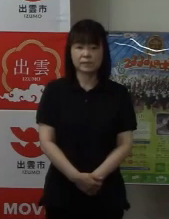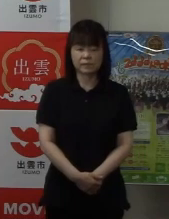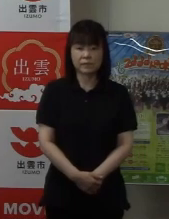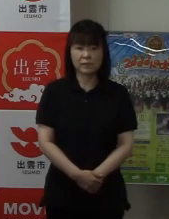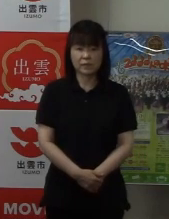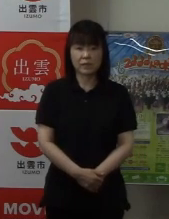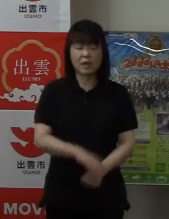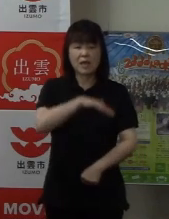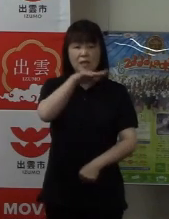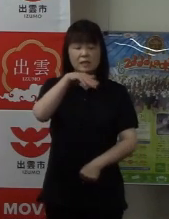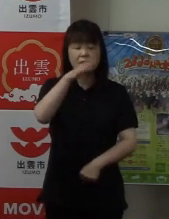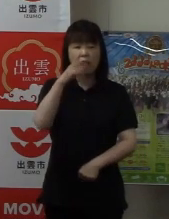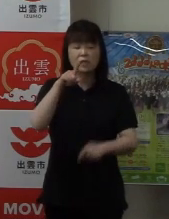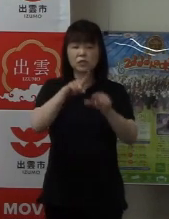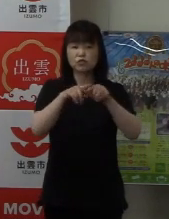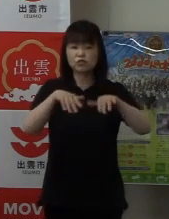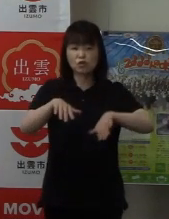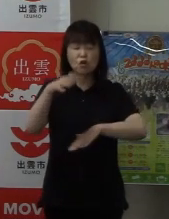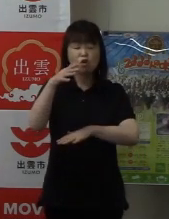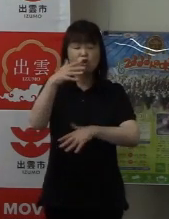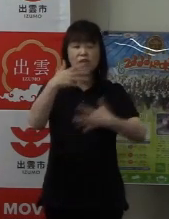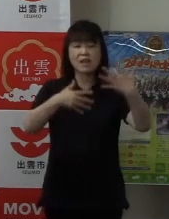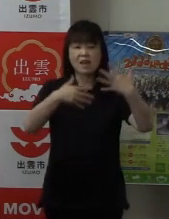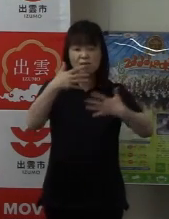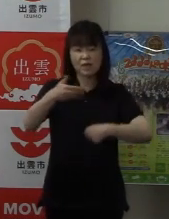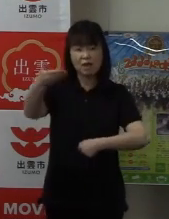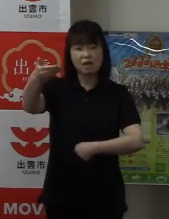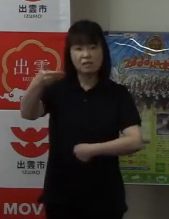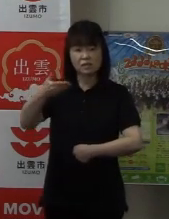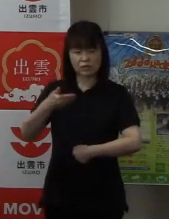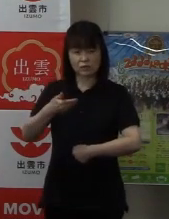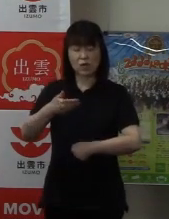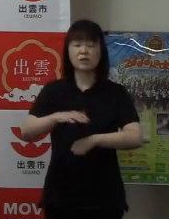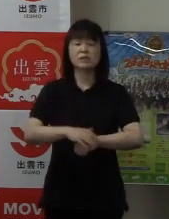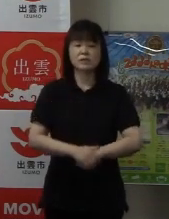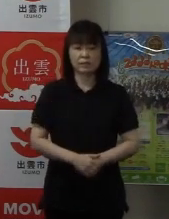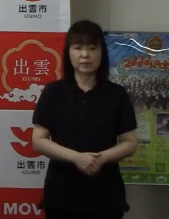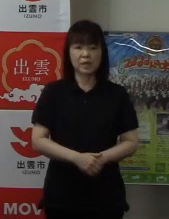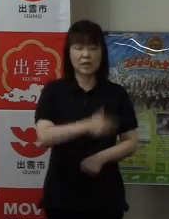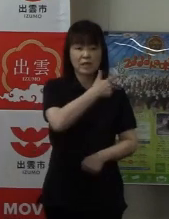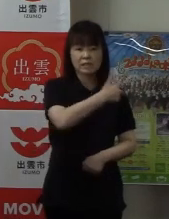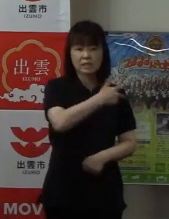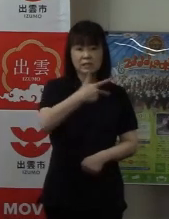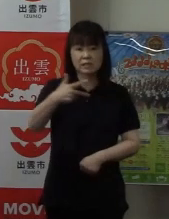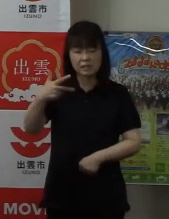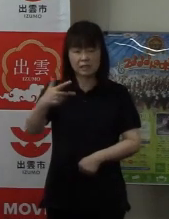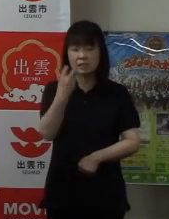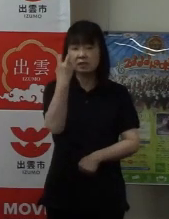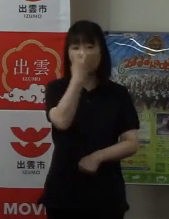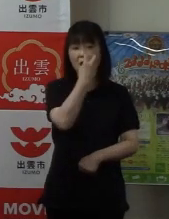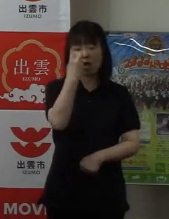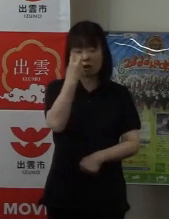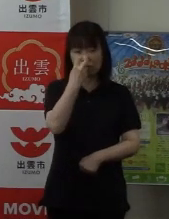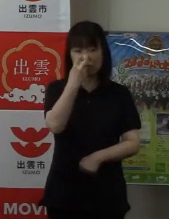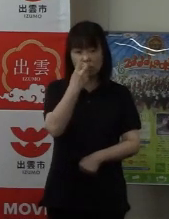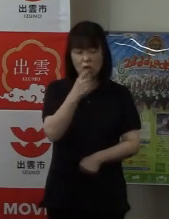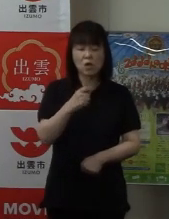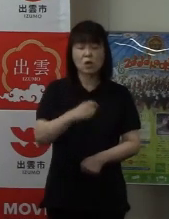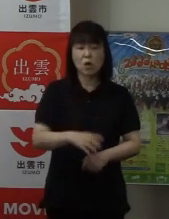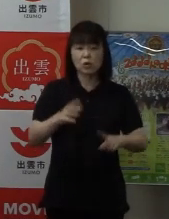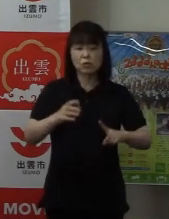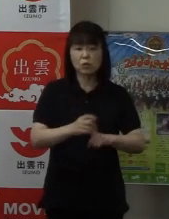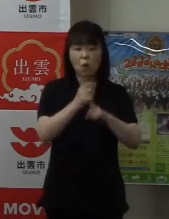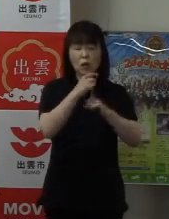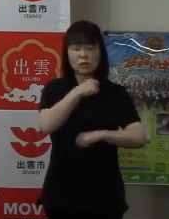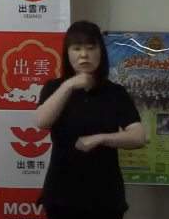DSK 参院中央テレビ新次と申します。各府省さんに確認を取らせていただいておりますが、旧統一教会、世界平